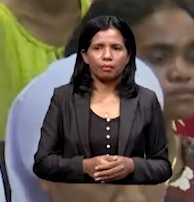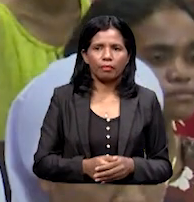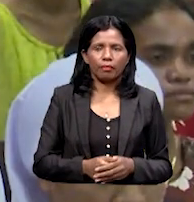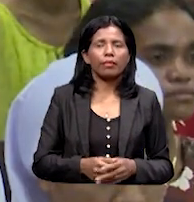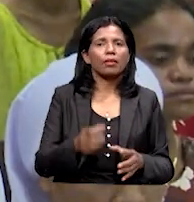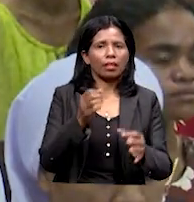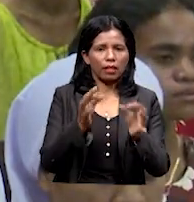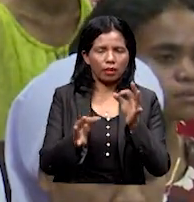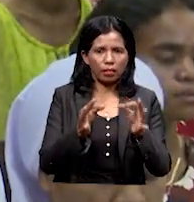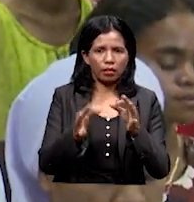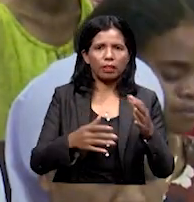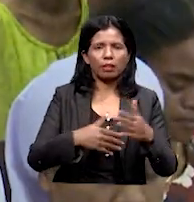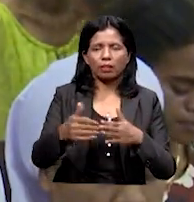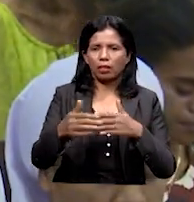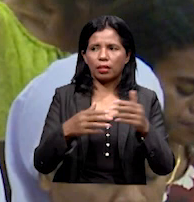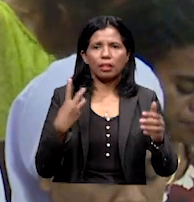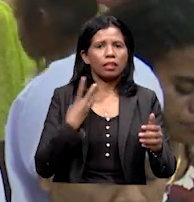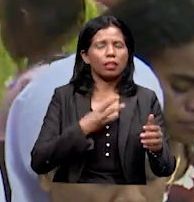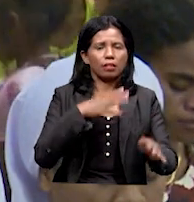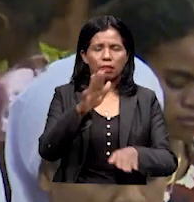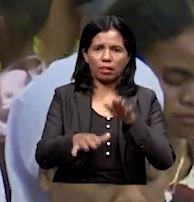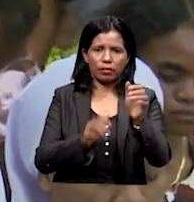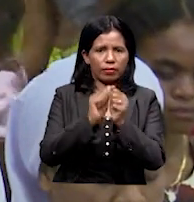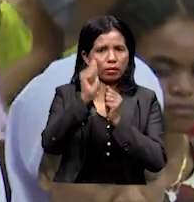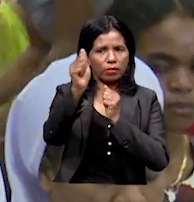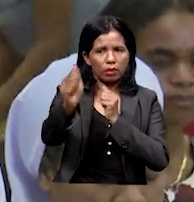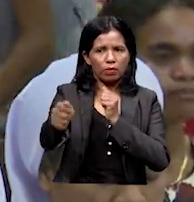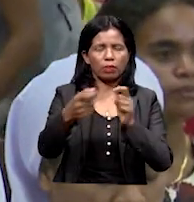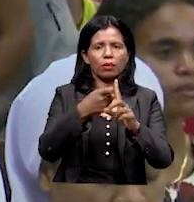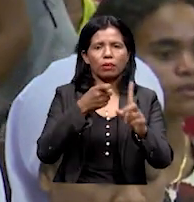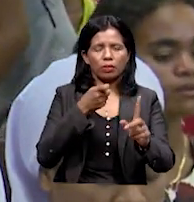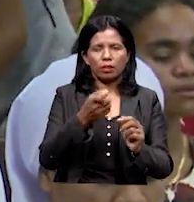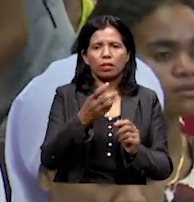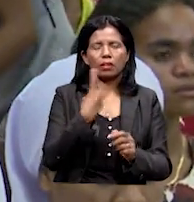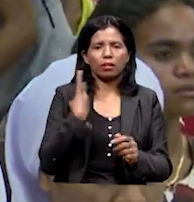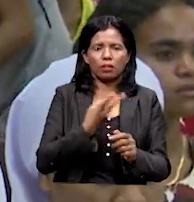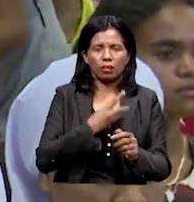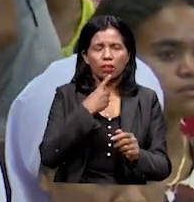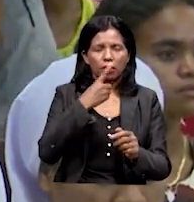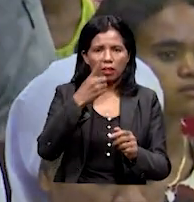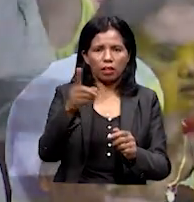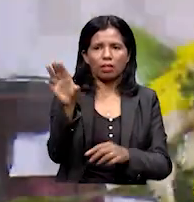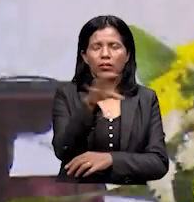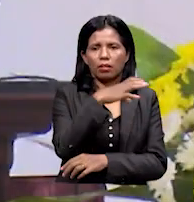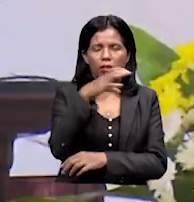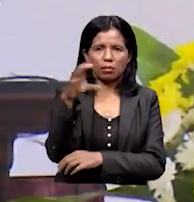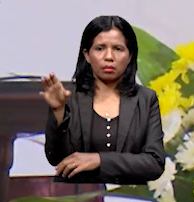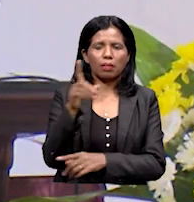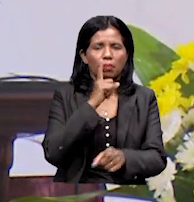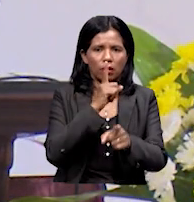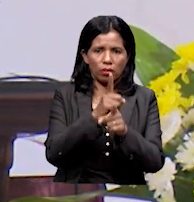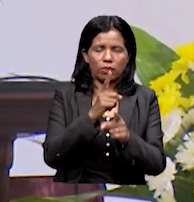kari ndalaruma ita laodok Husi tabut buat nebe tabul dan sentido Natal nebe los.